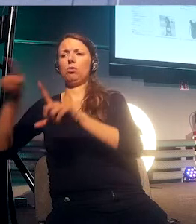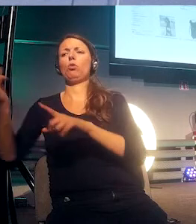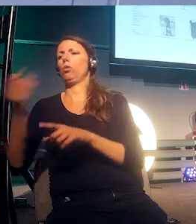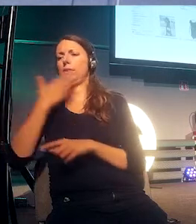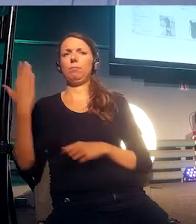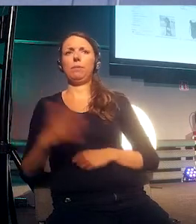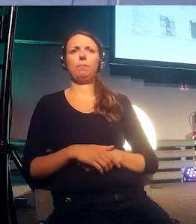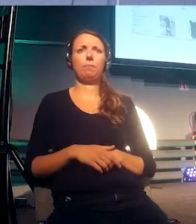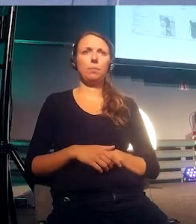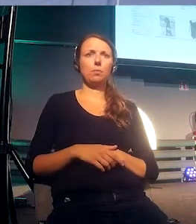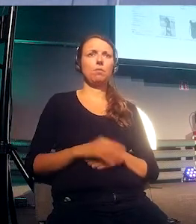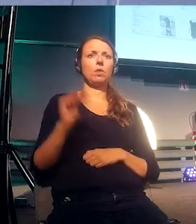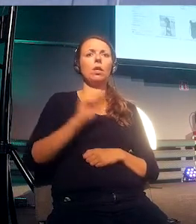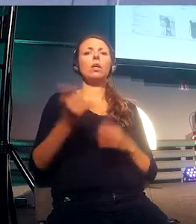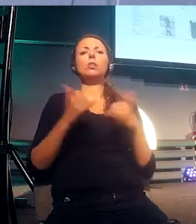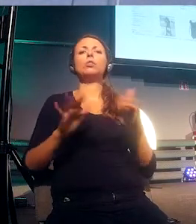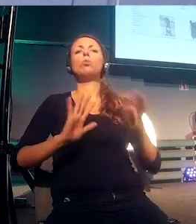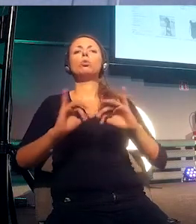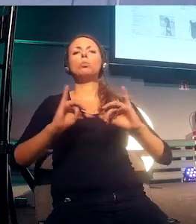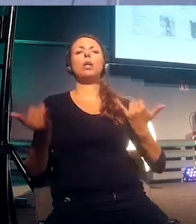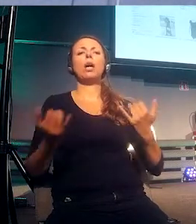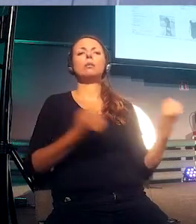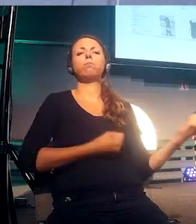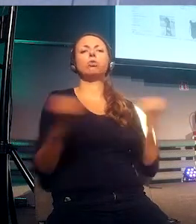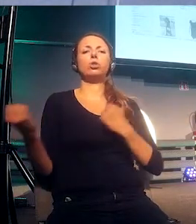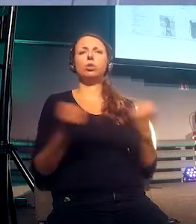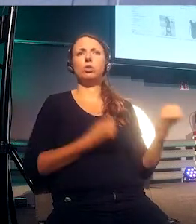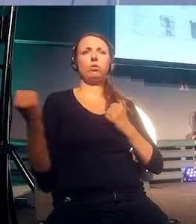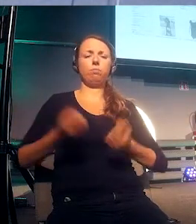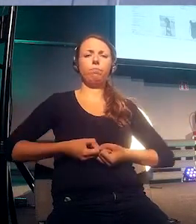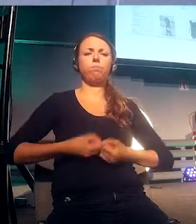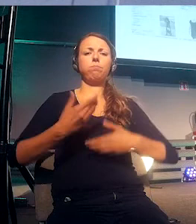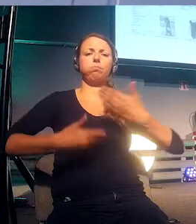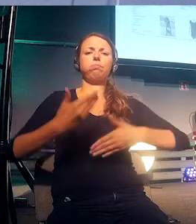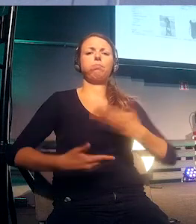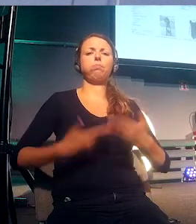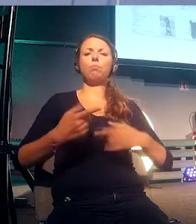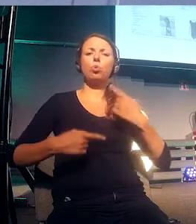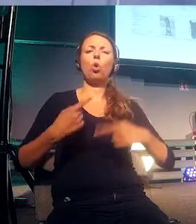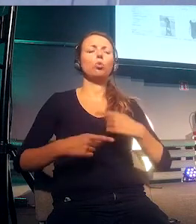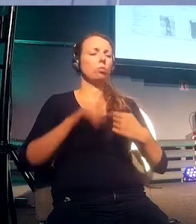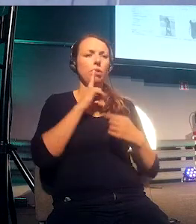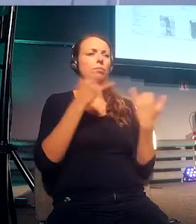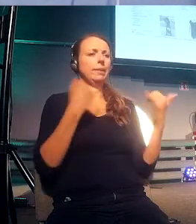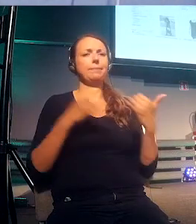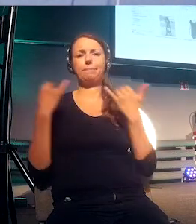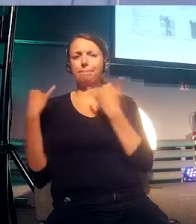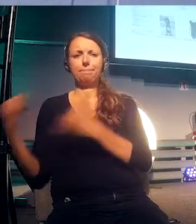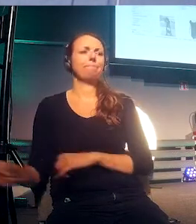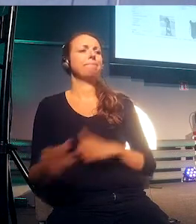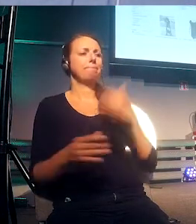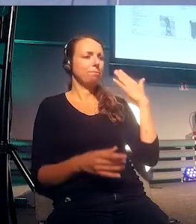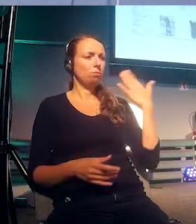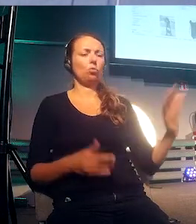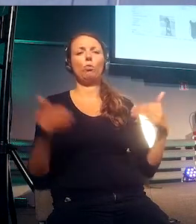jeżeli chodzi o sposób dystrybucji tych produktów, również są te dwie zupełnie inne historie. To są rzeczy, które